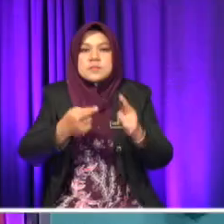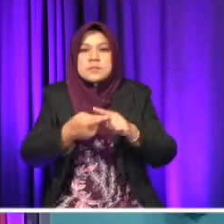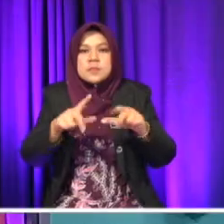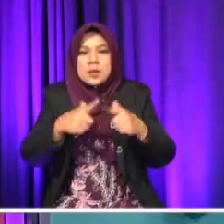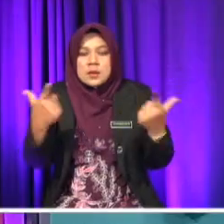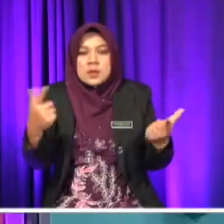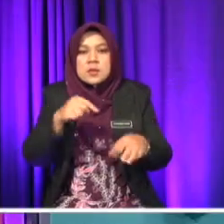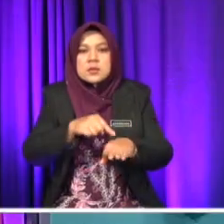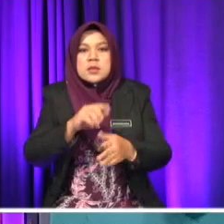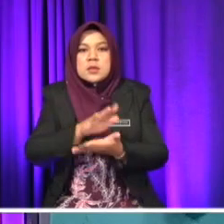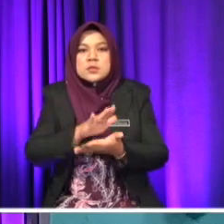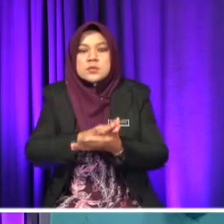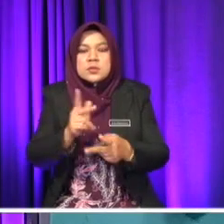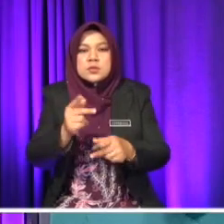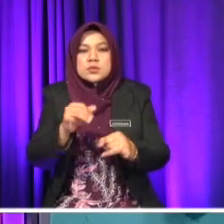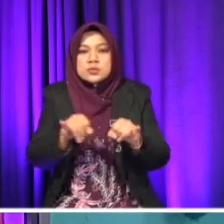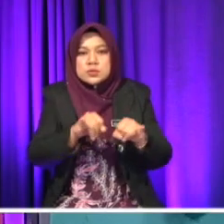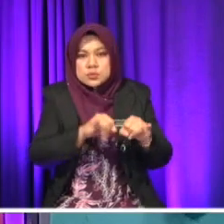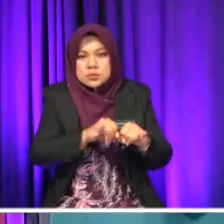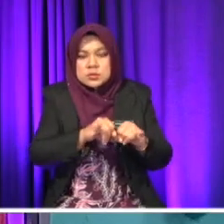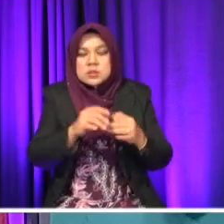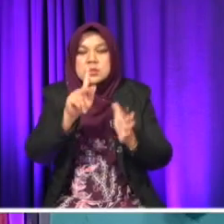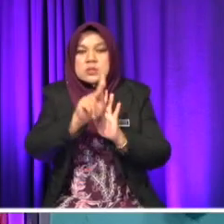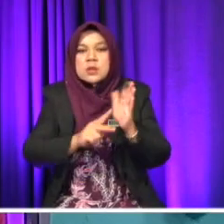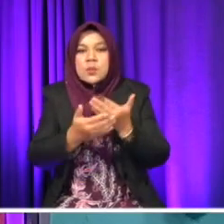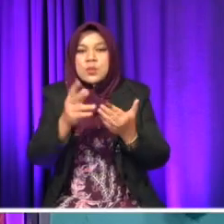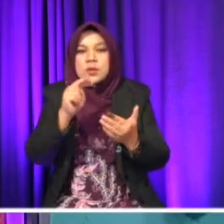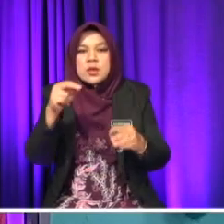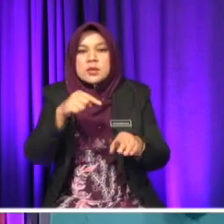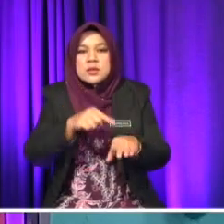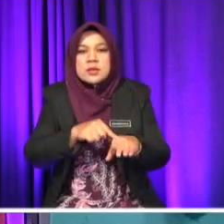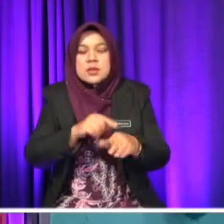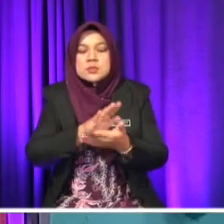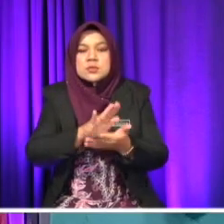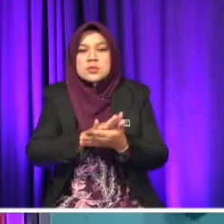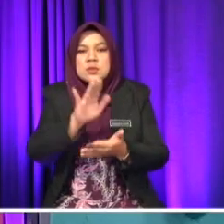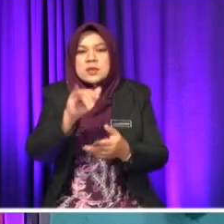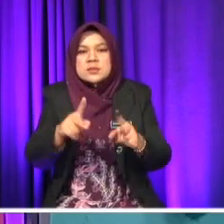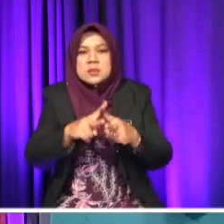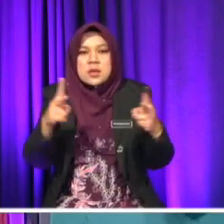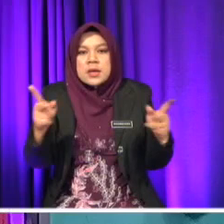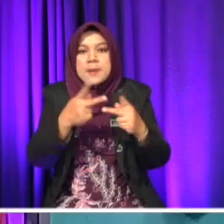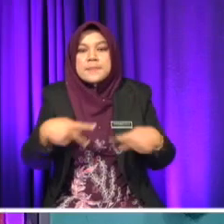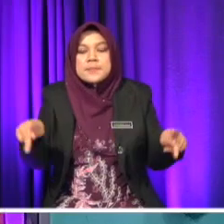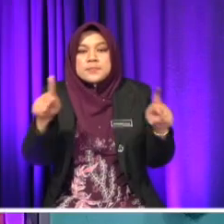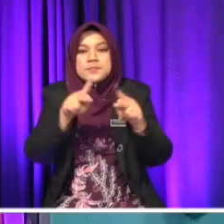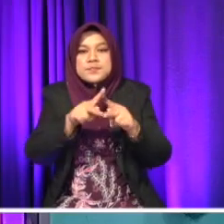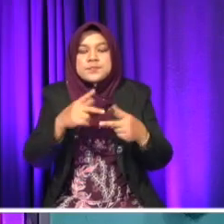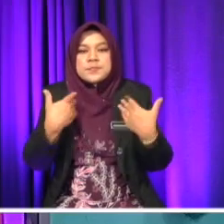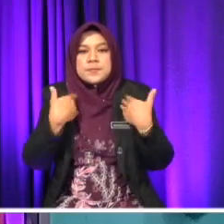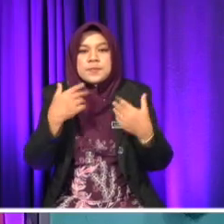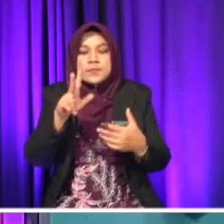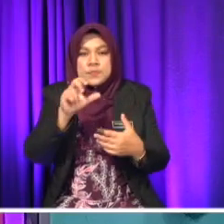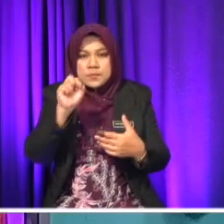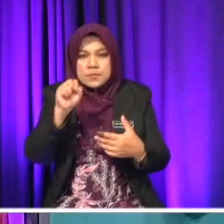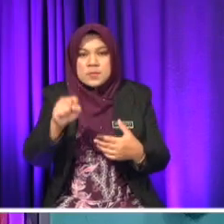juga mereka menggunakan prasarana di sekolah adik keselamatan ini merupakan elemen penting di sekolah kita keselamatan